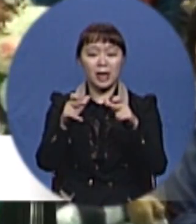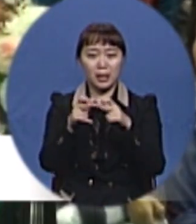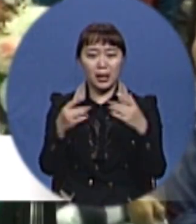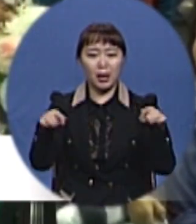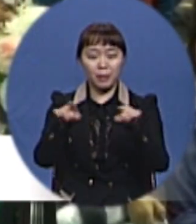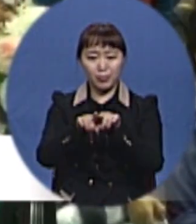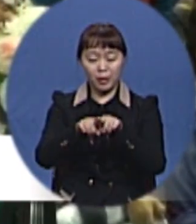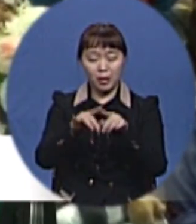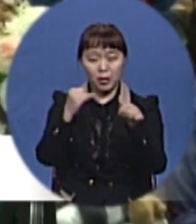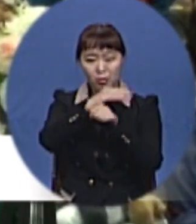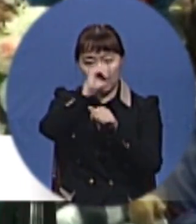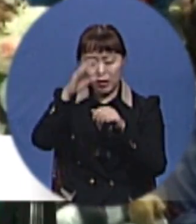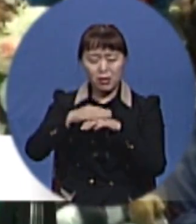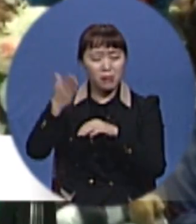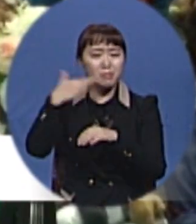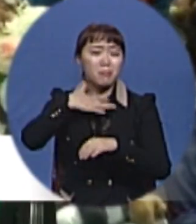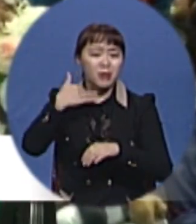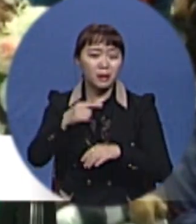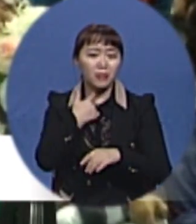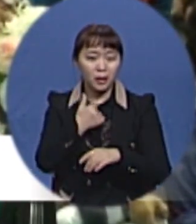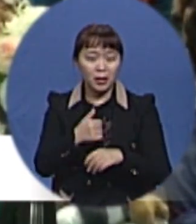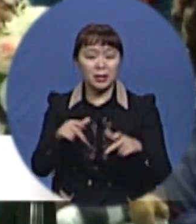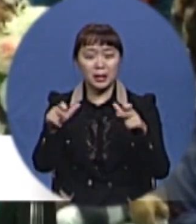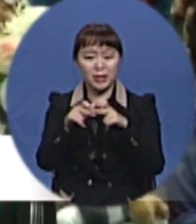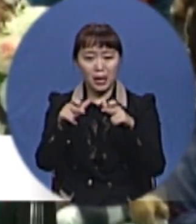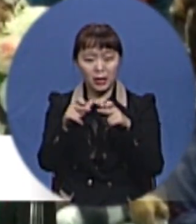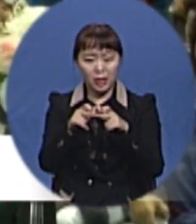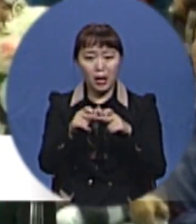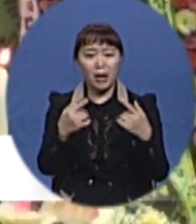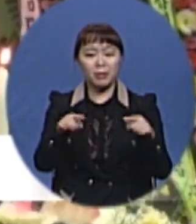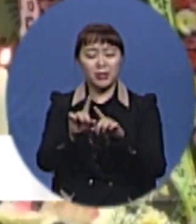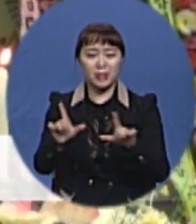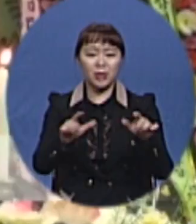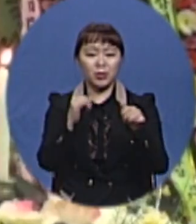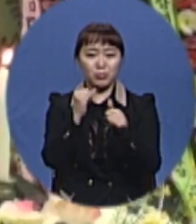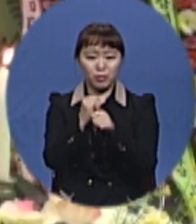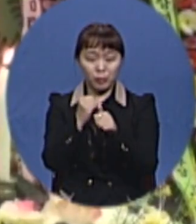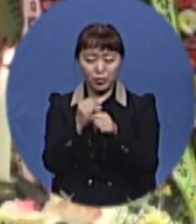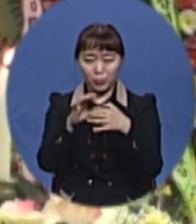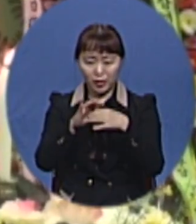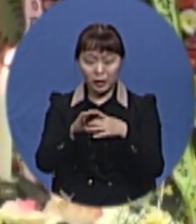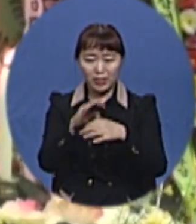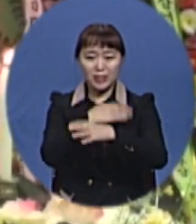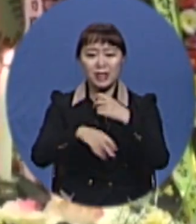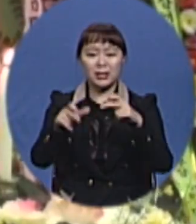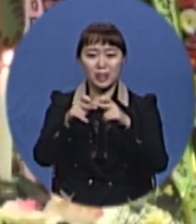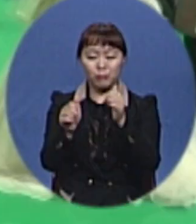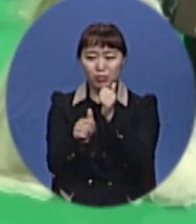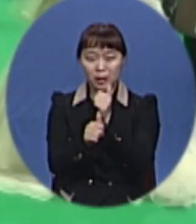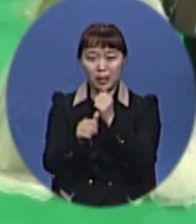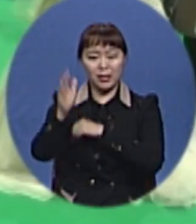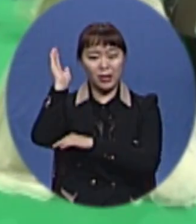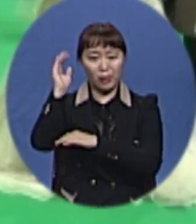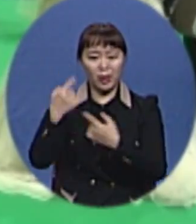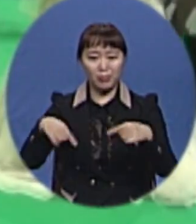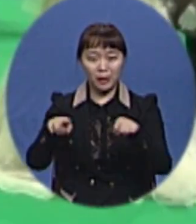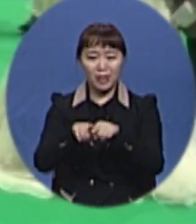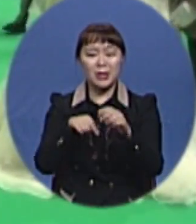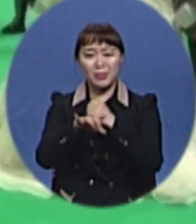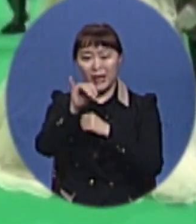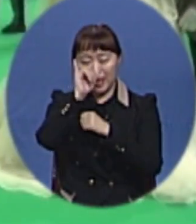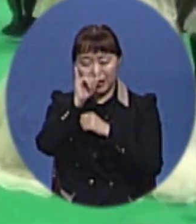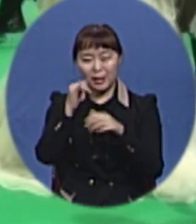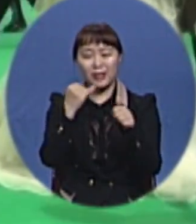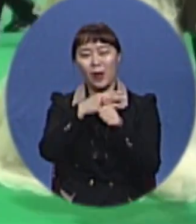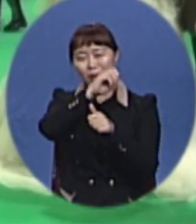결혼식에서는 결혼식을 올리지 못했던 장애인 동거부부들을 위해 이건희 한국지체장애인 부회장의 주례로 뜻깊은